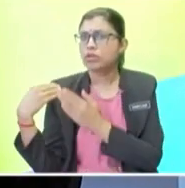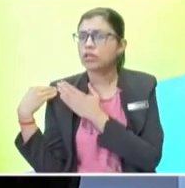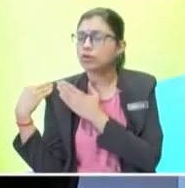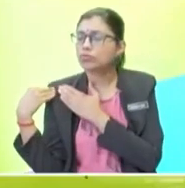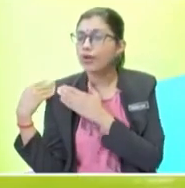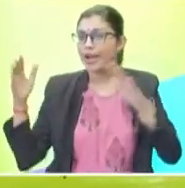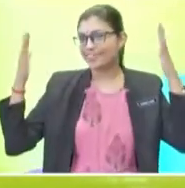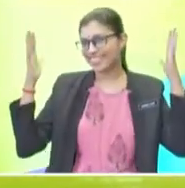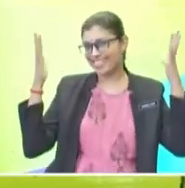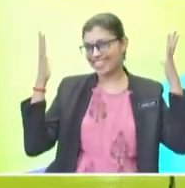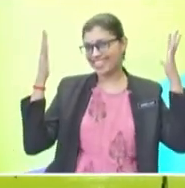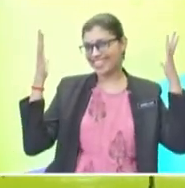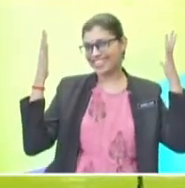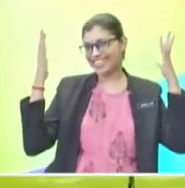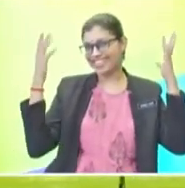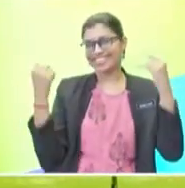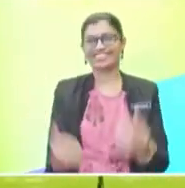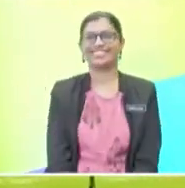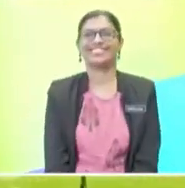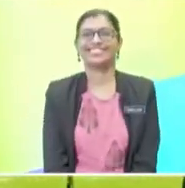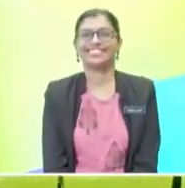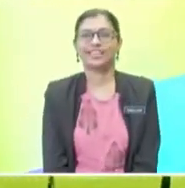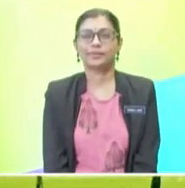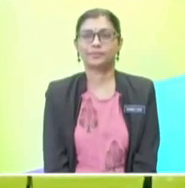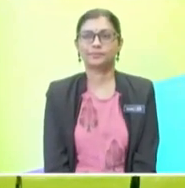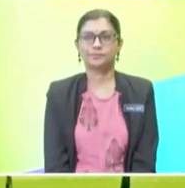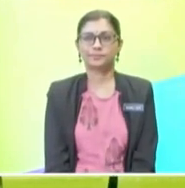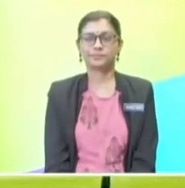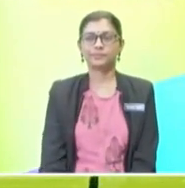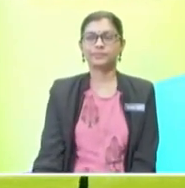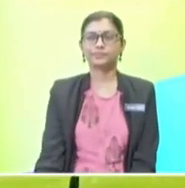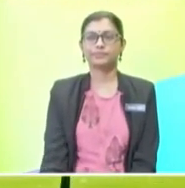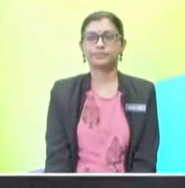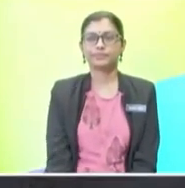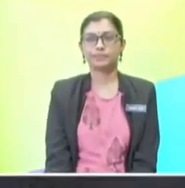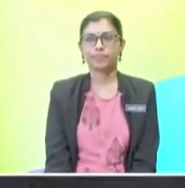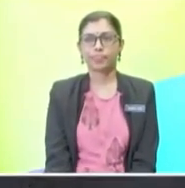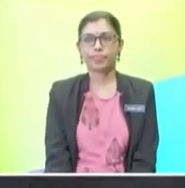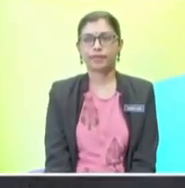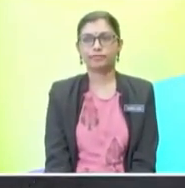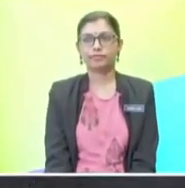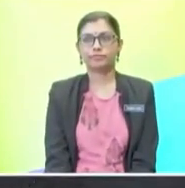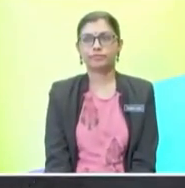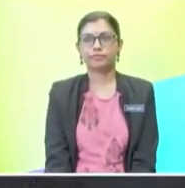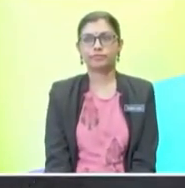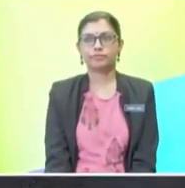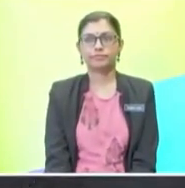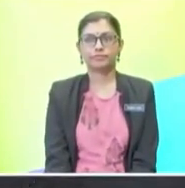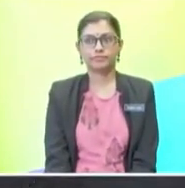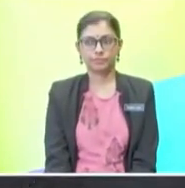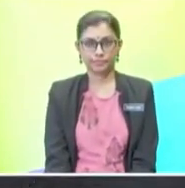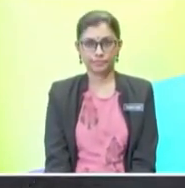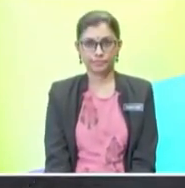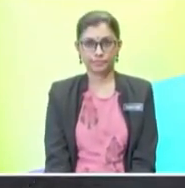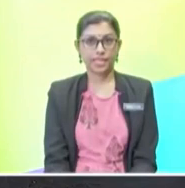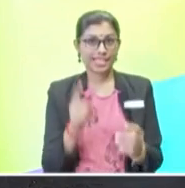untuk Amar. Okey, untuk yang ini, untuk ini kita bagi satu bintang untuk Amar.